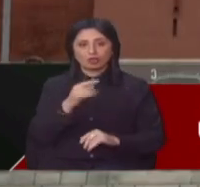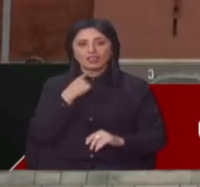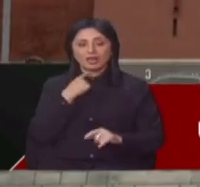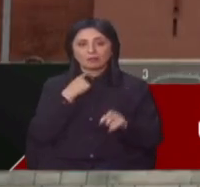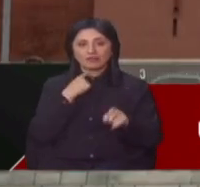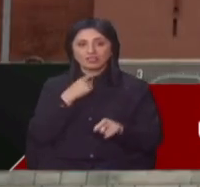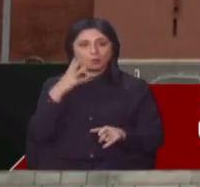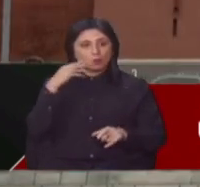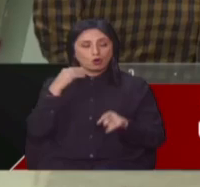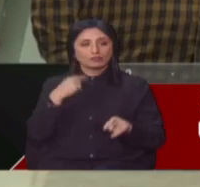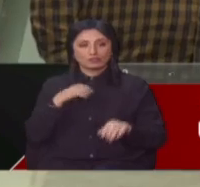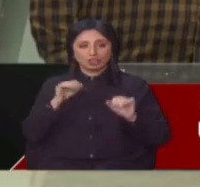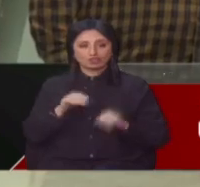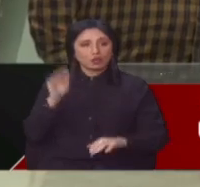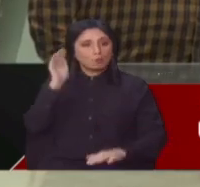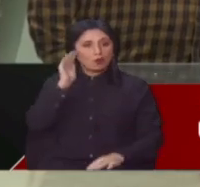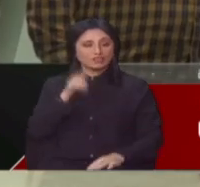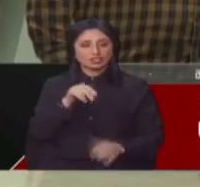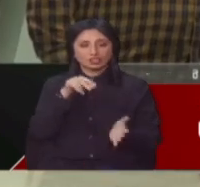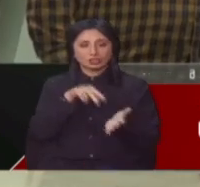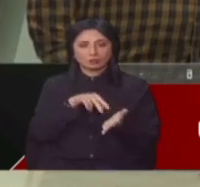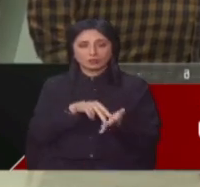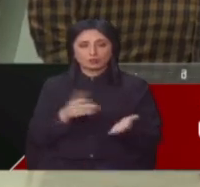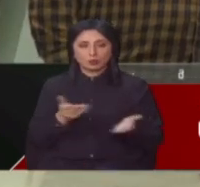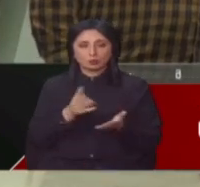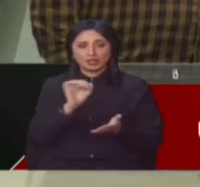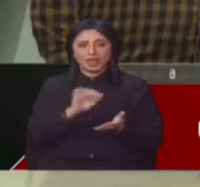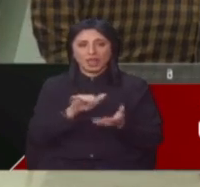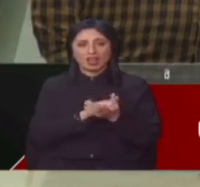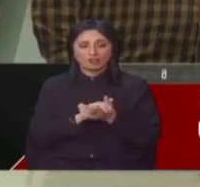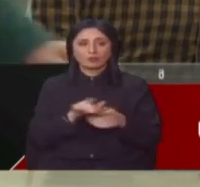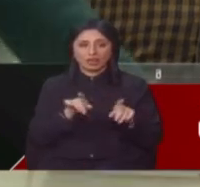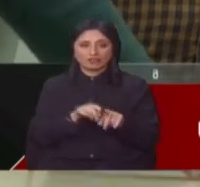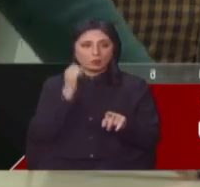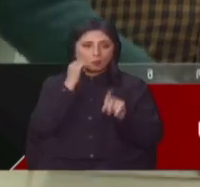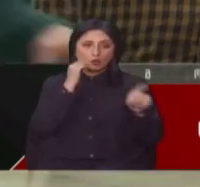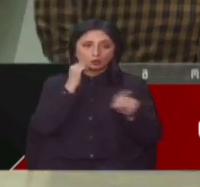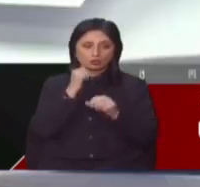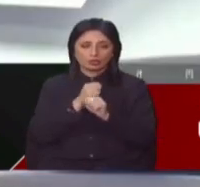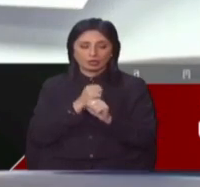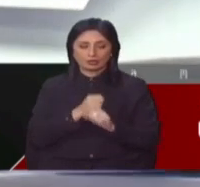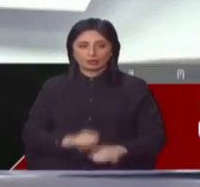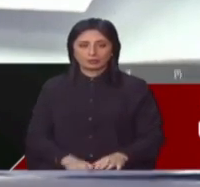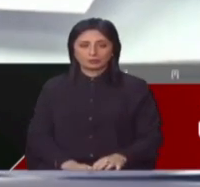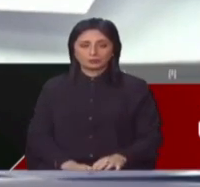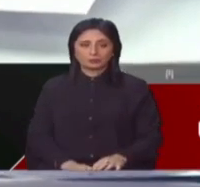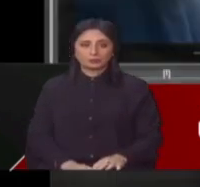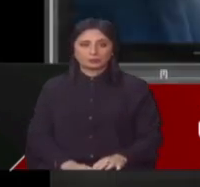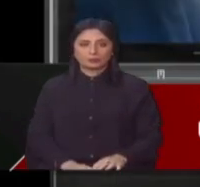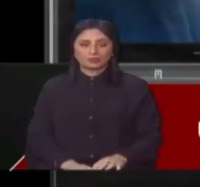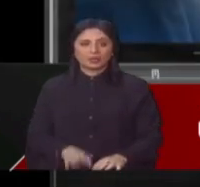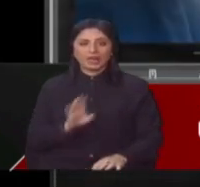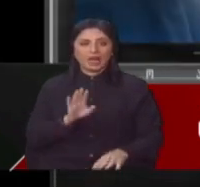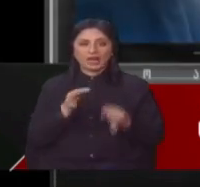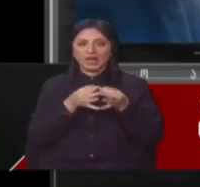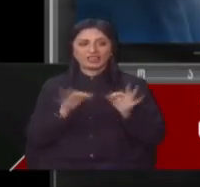hmebis, moldovaș. Ce e șegul, iahla, mouis minuti, și pasebe biromelic, eurocavșir și de asebe, moscovșic ca agetis.